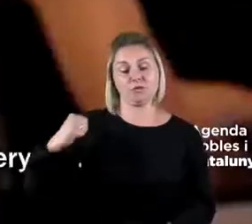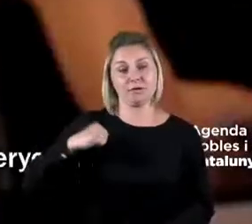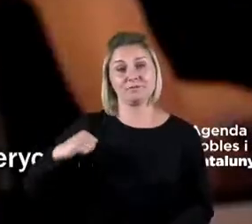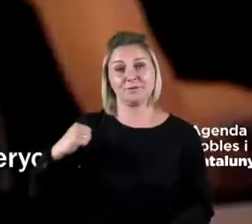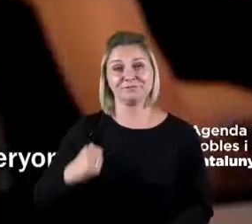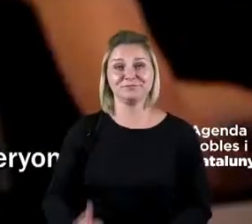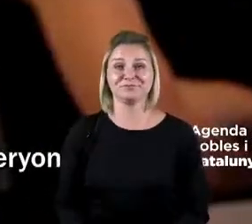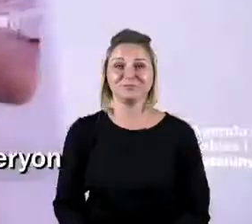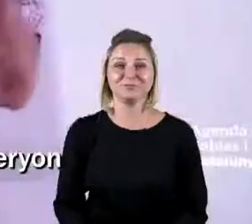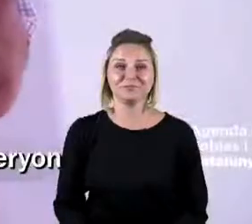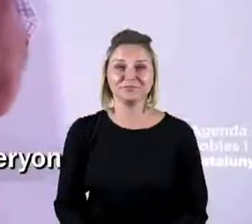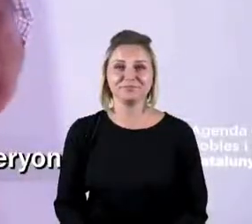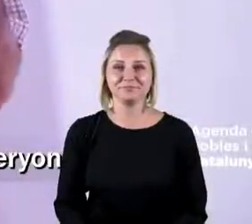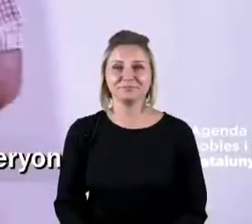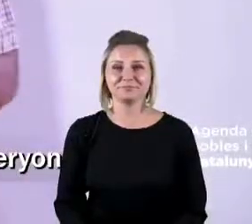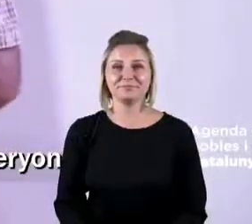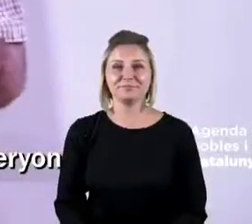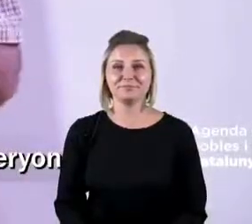for us.